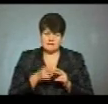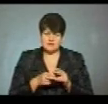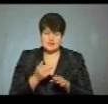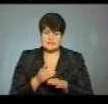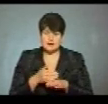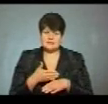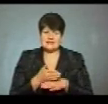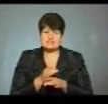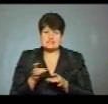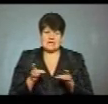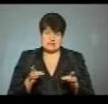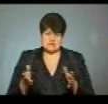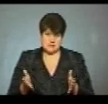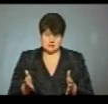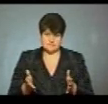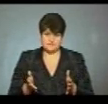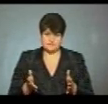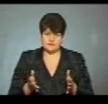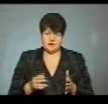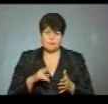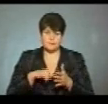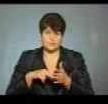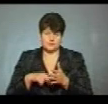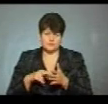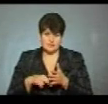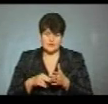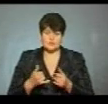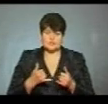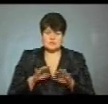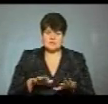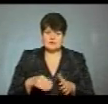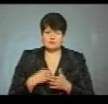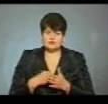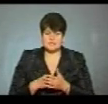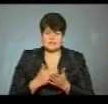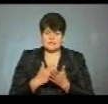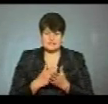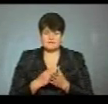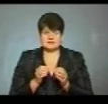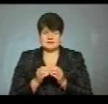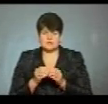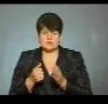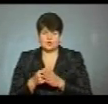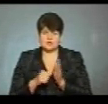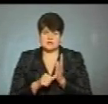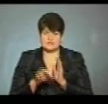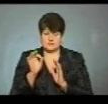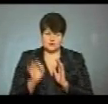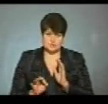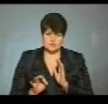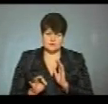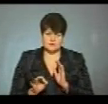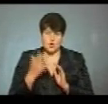етап децентралізації. Акцизний збір для місцевих бюджетів сягає від 10 до 60%.